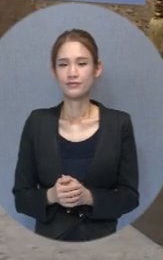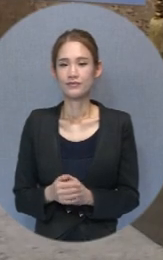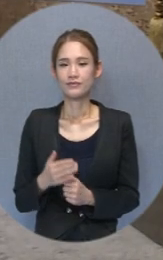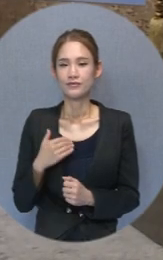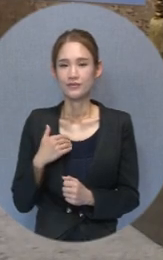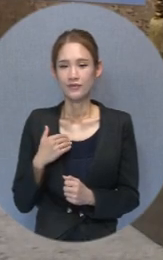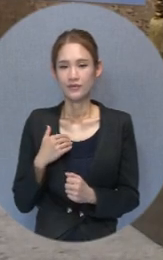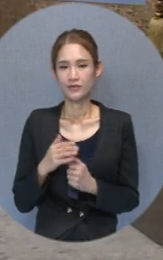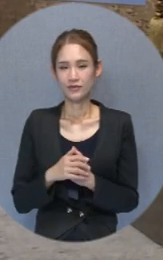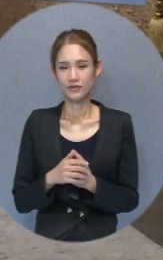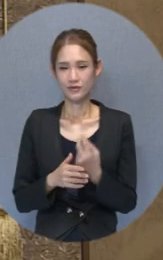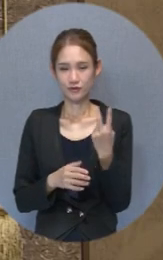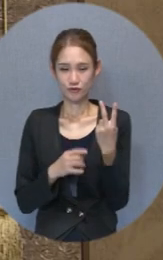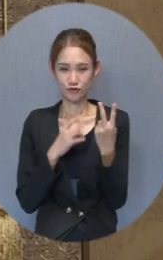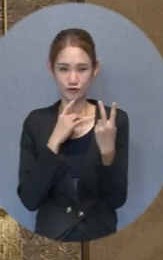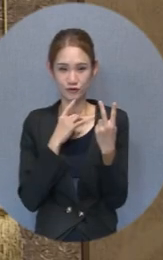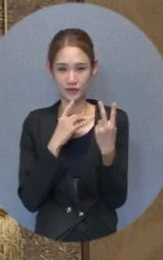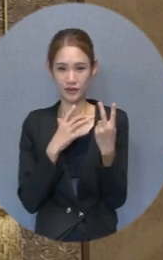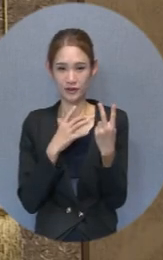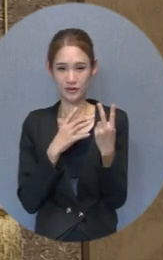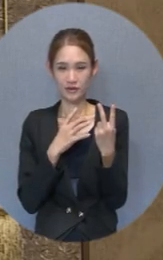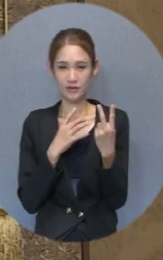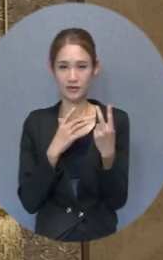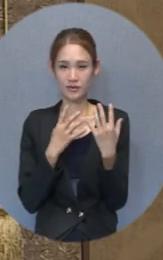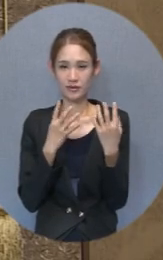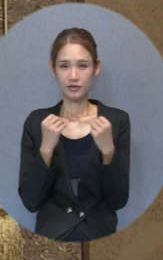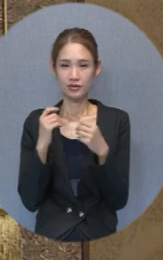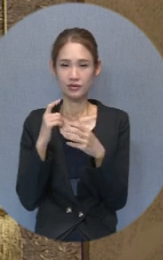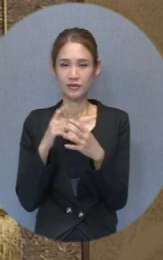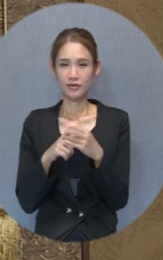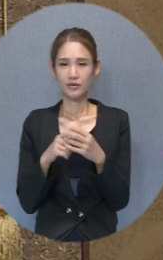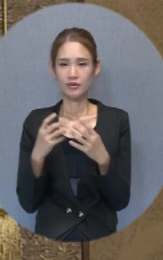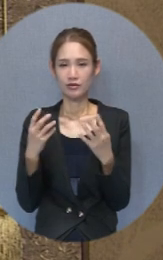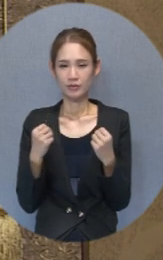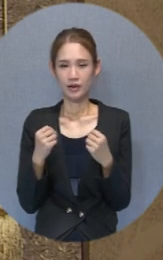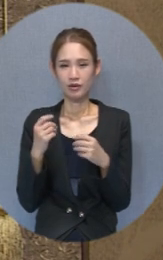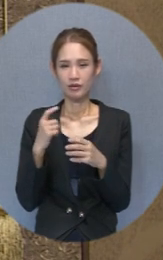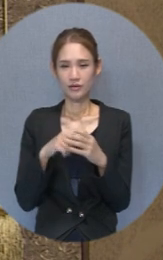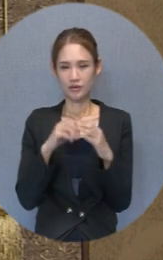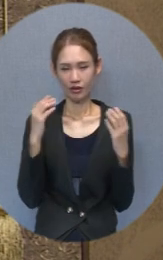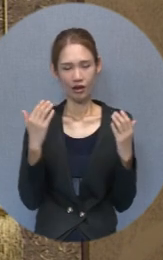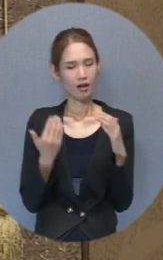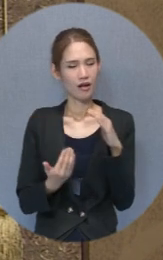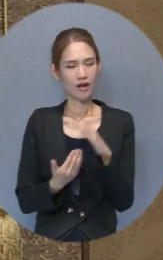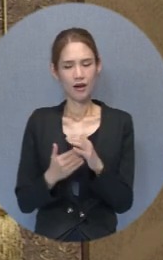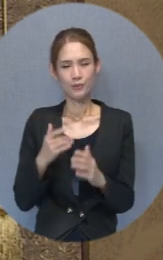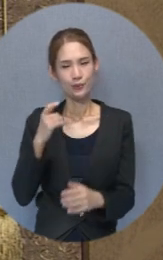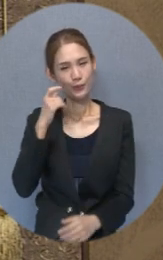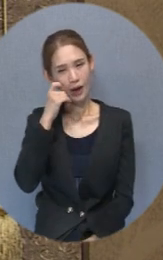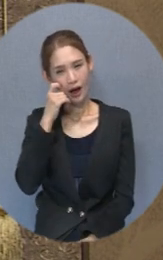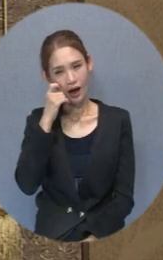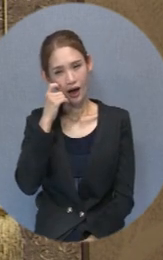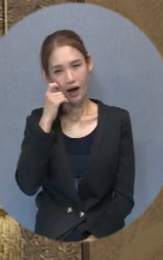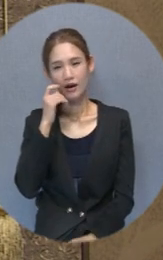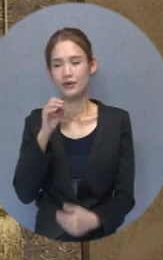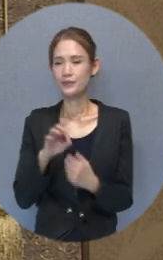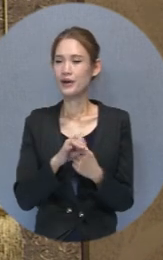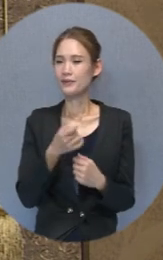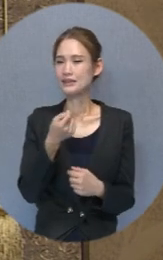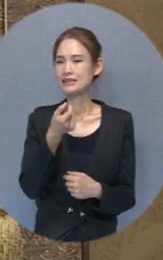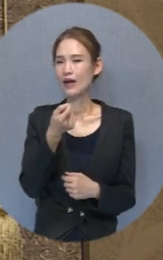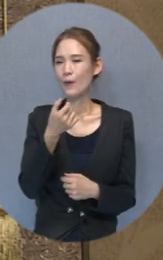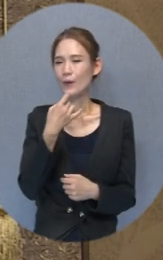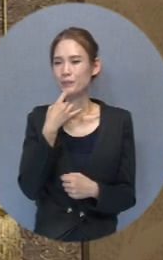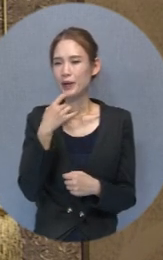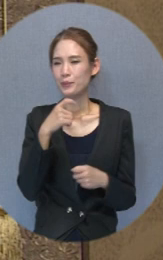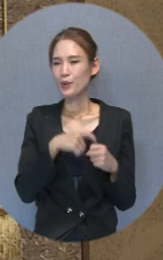이제 항상 두 가지만 많은 목표를 잡아서 다 이루지 못할 것 같으면 네. 최소한으로 잡자라는